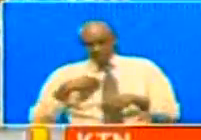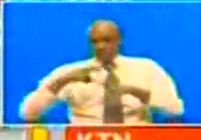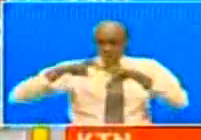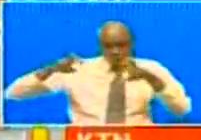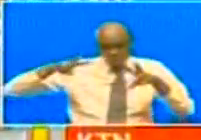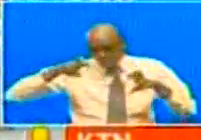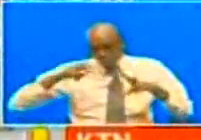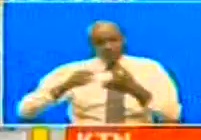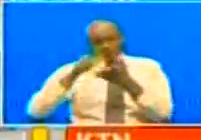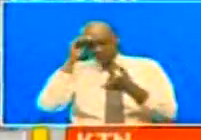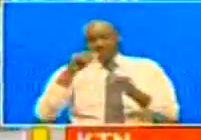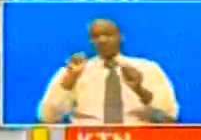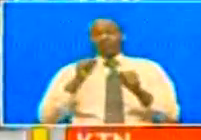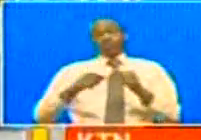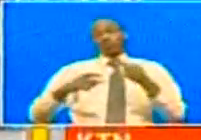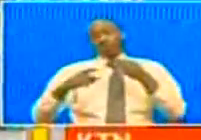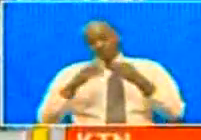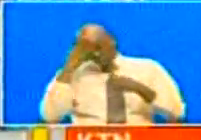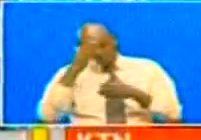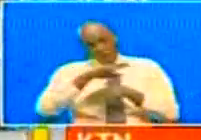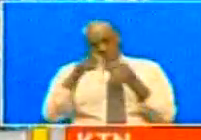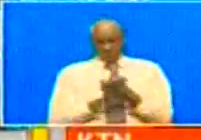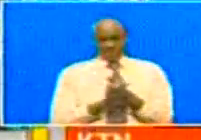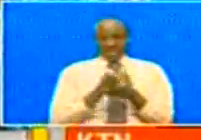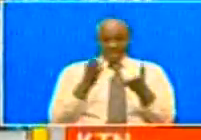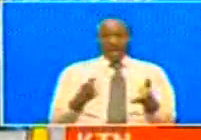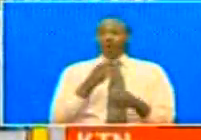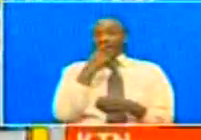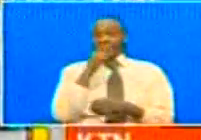kadri wanafunzi 600 zimeanzishwa